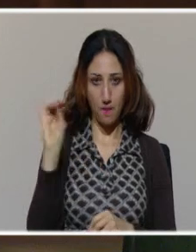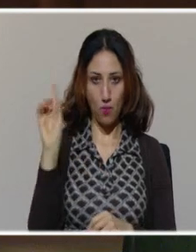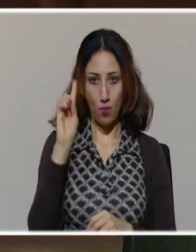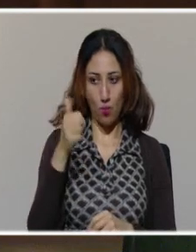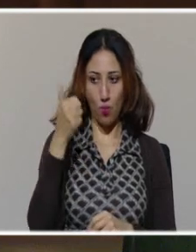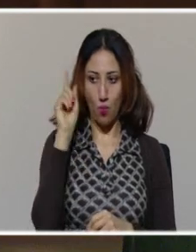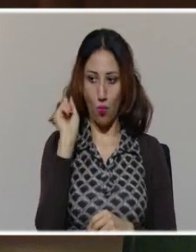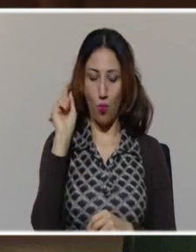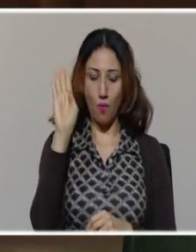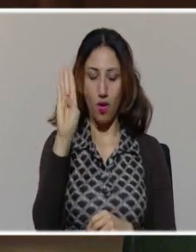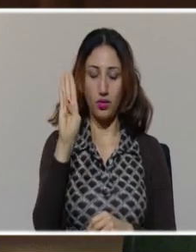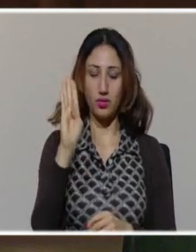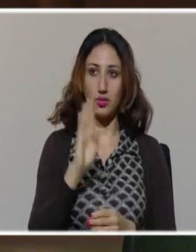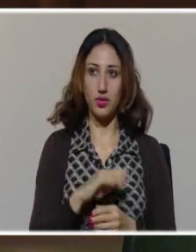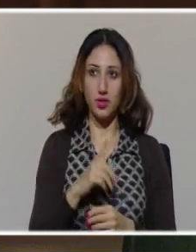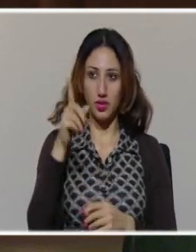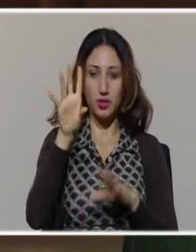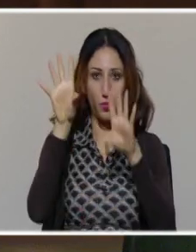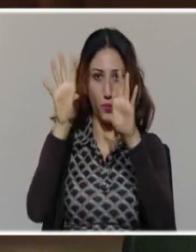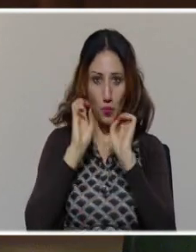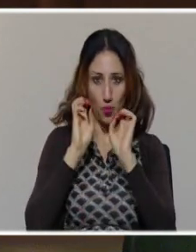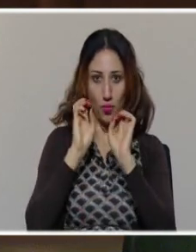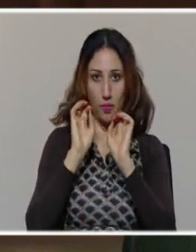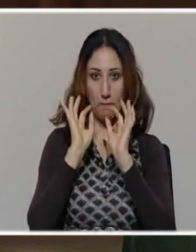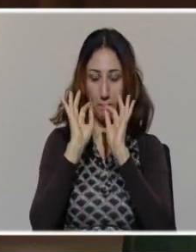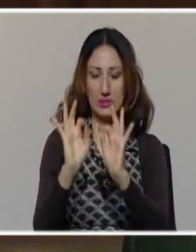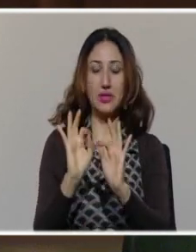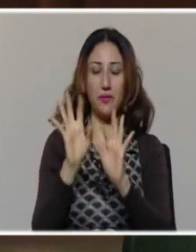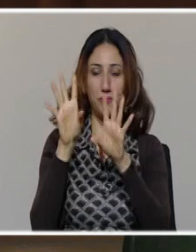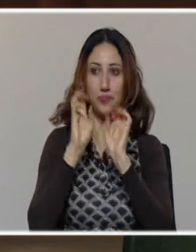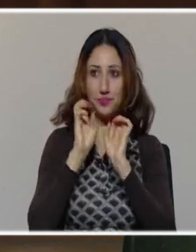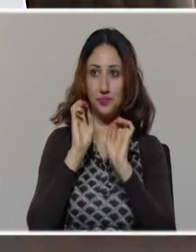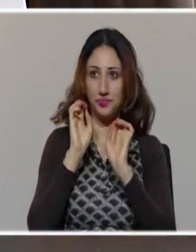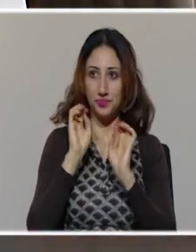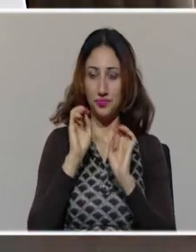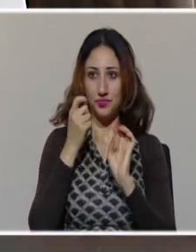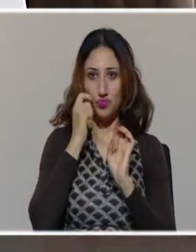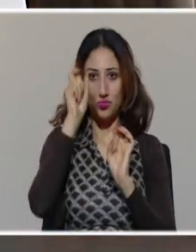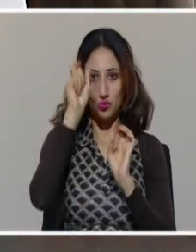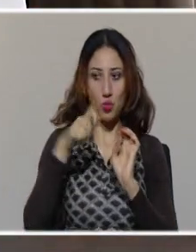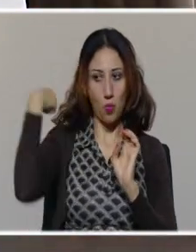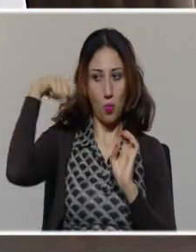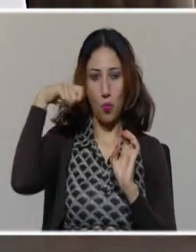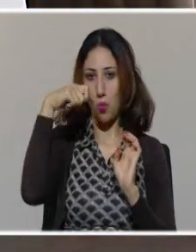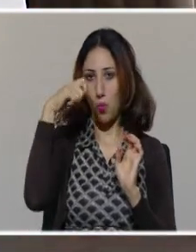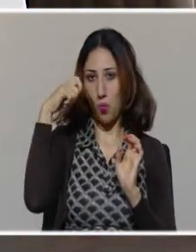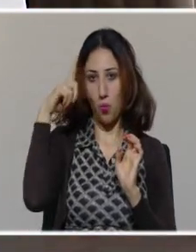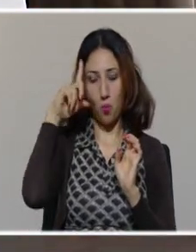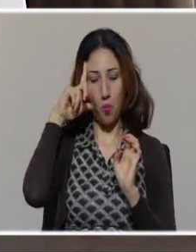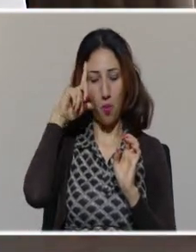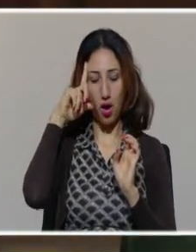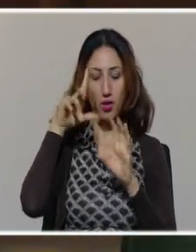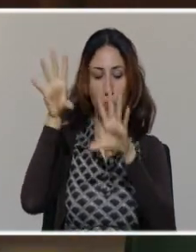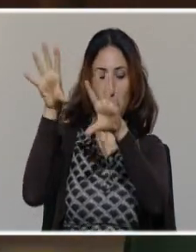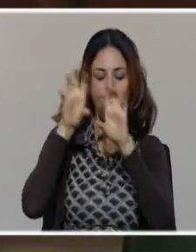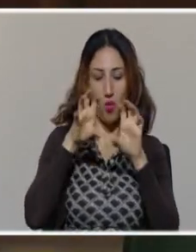شفت احمد شاكر لما بيجسد شخصيه الرئيس بالملي بالملي شفتيه لما بيجسد شخصيه الرئيس مبارك؟ هو لعب دور